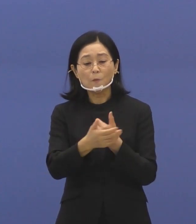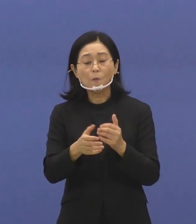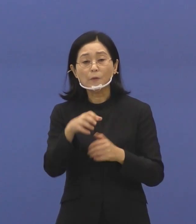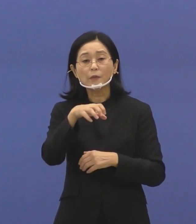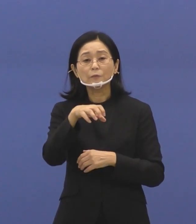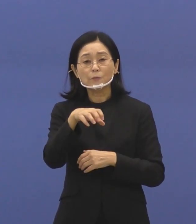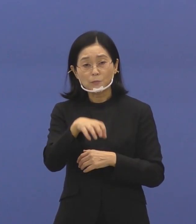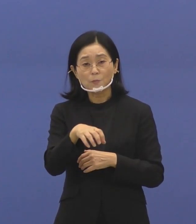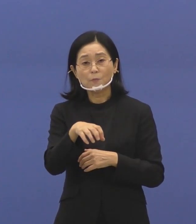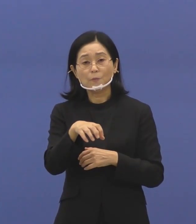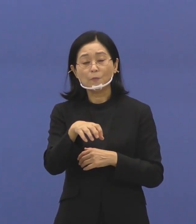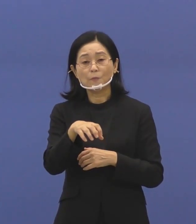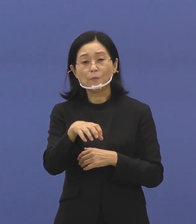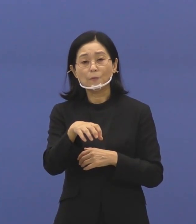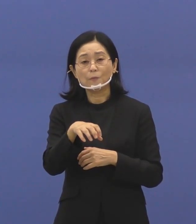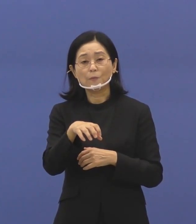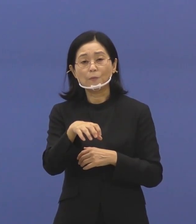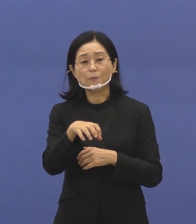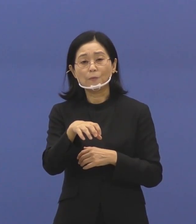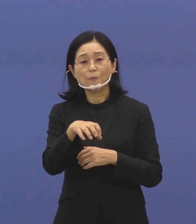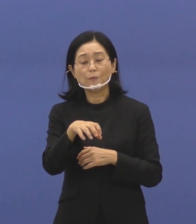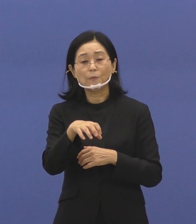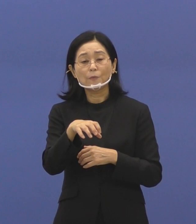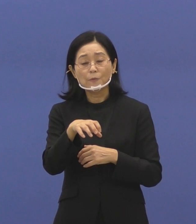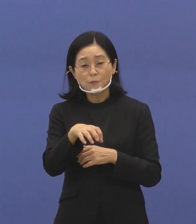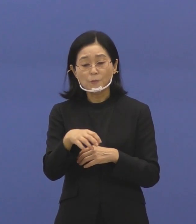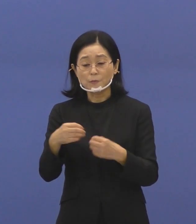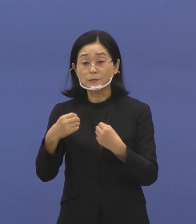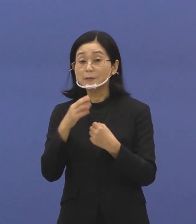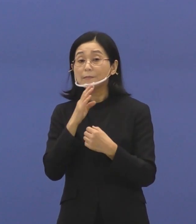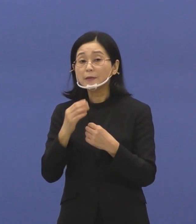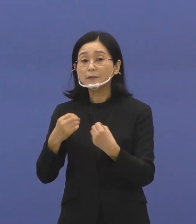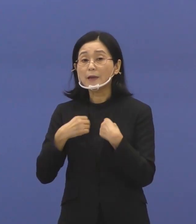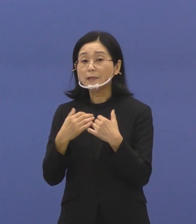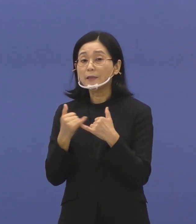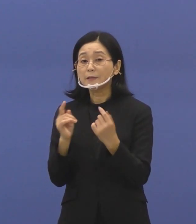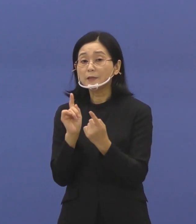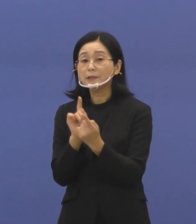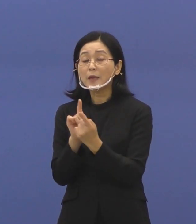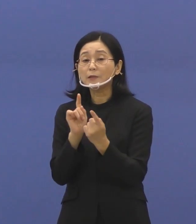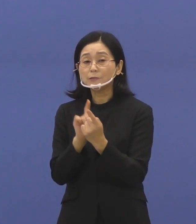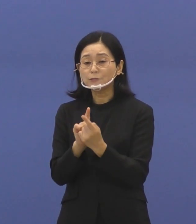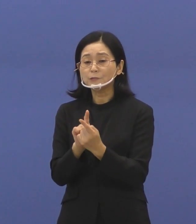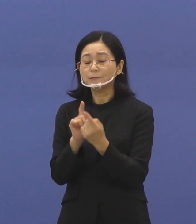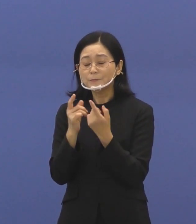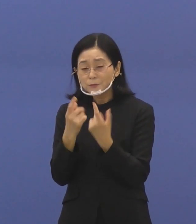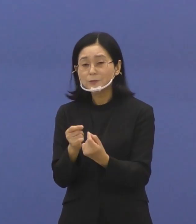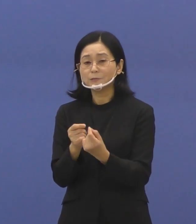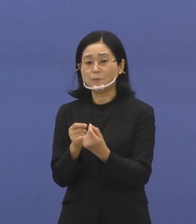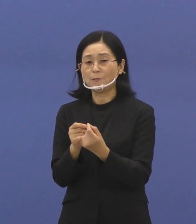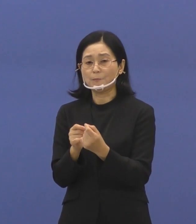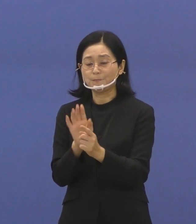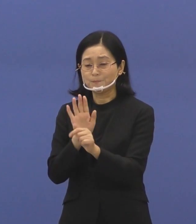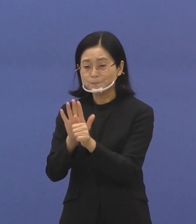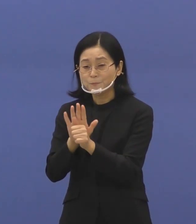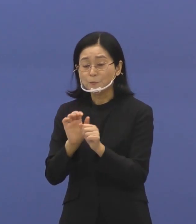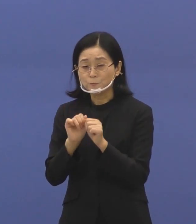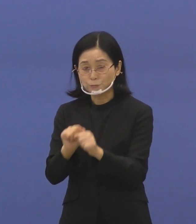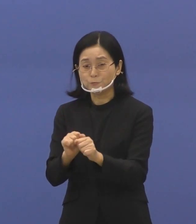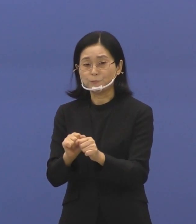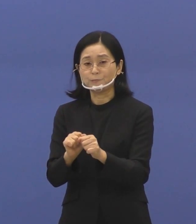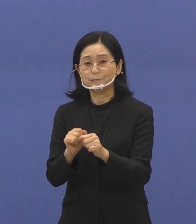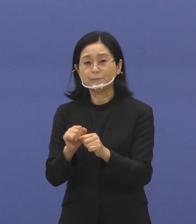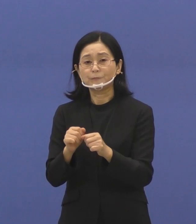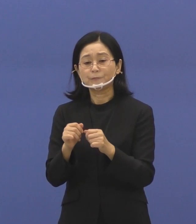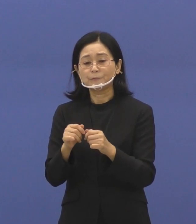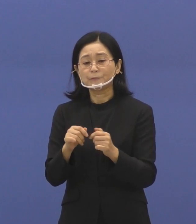保健所のこの感染した人への対応を遅らせないようにすると、何が問